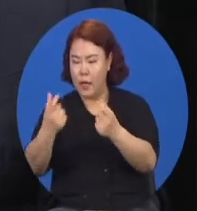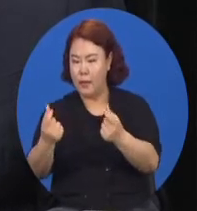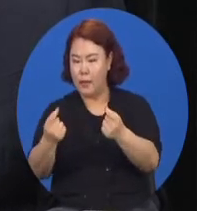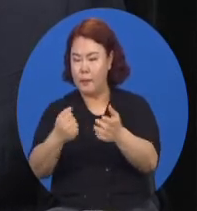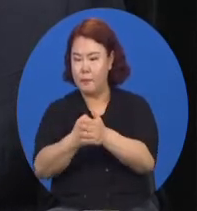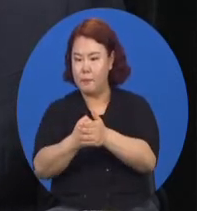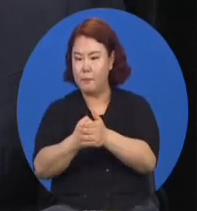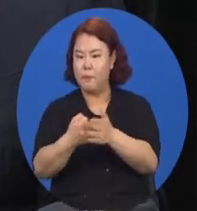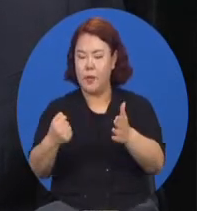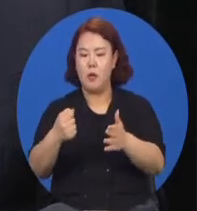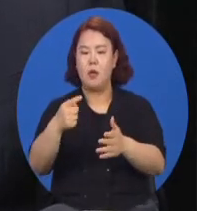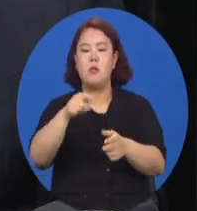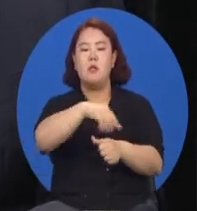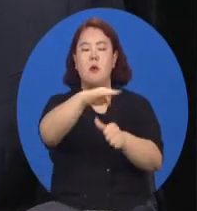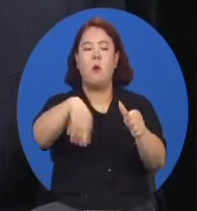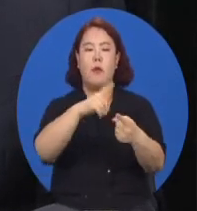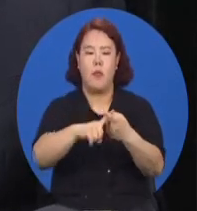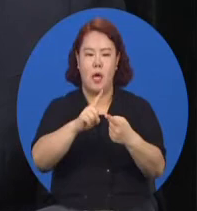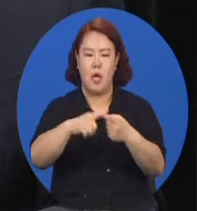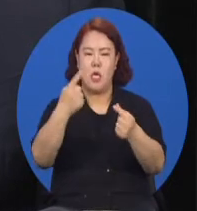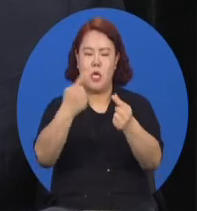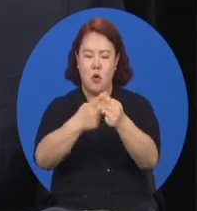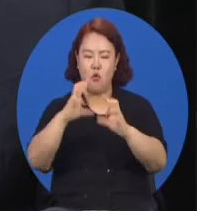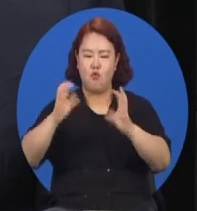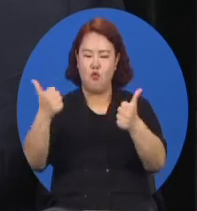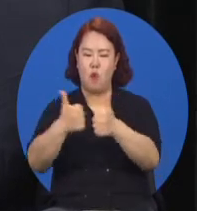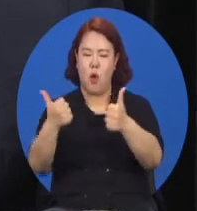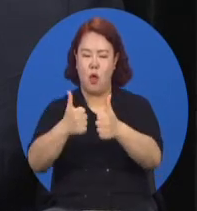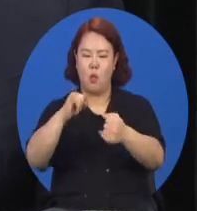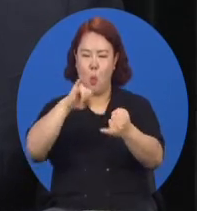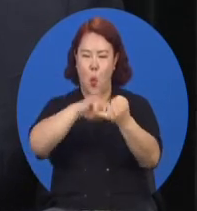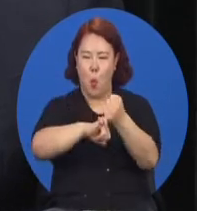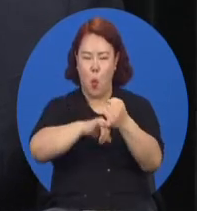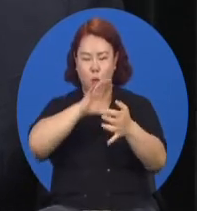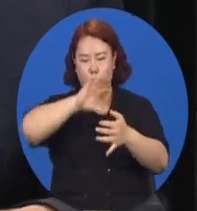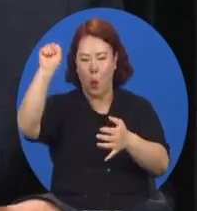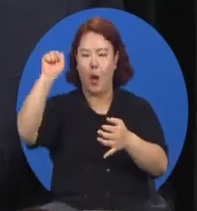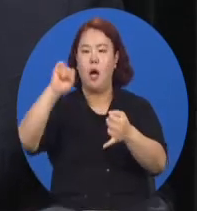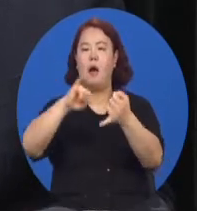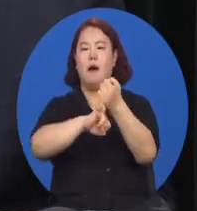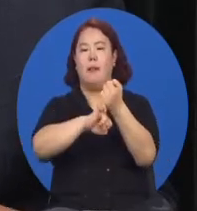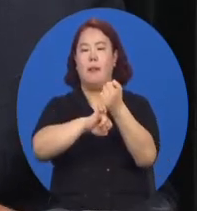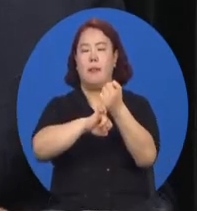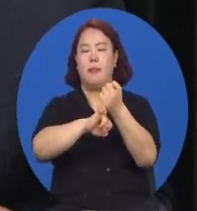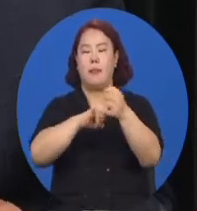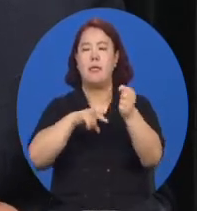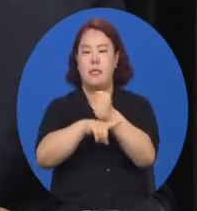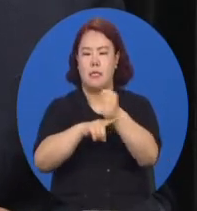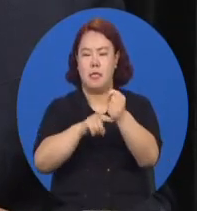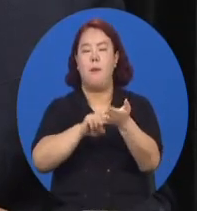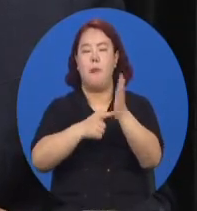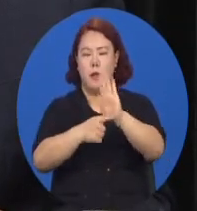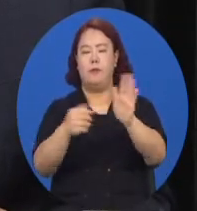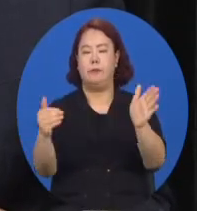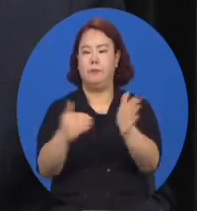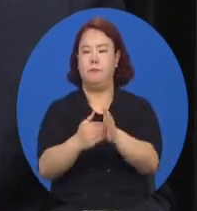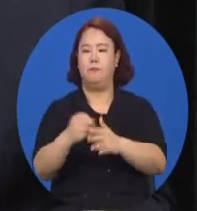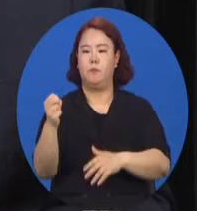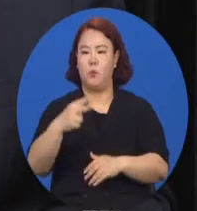그 사안으로 해가지고 반드시 말하자면 통과시키겠다 이런 의지를 좀 밝혀주셨습니다.